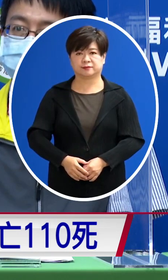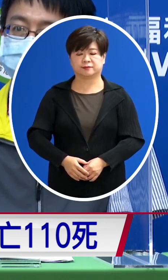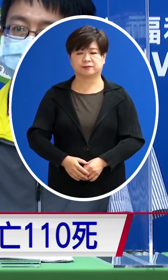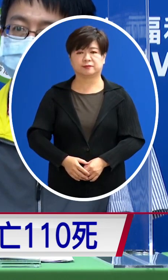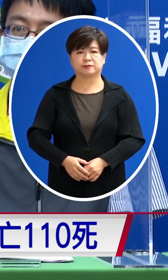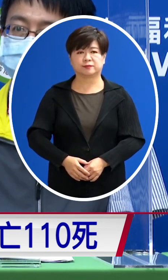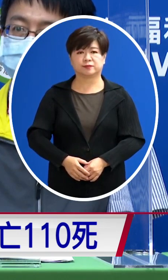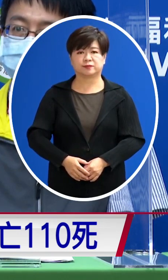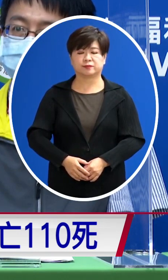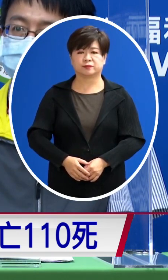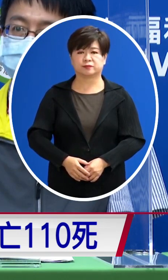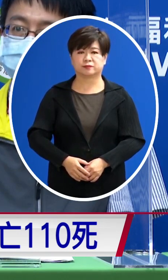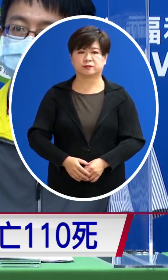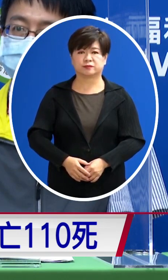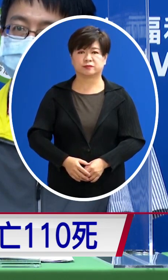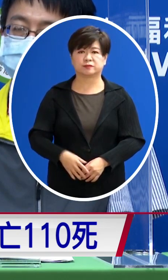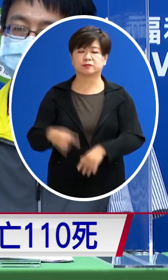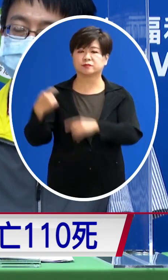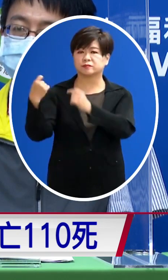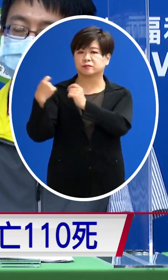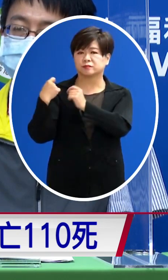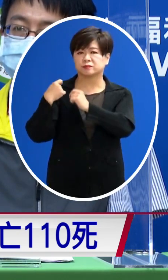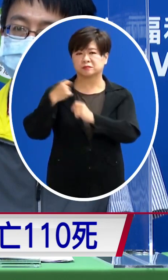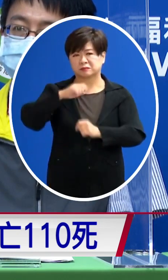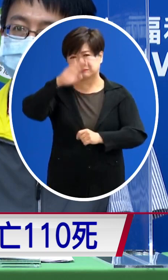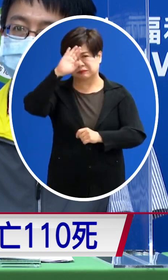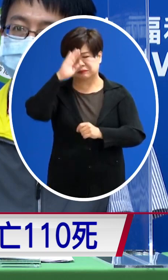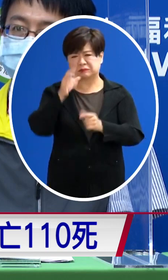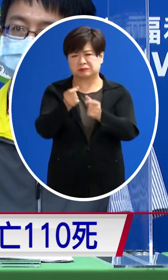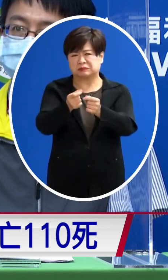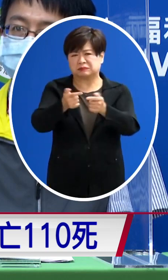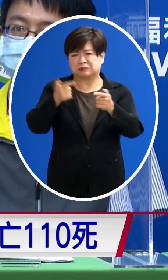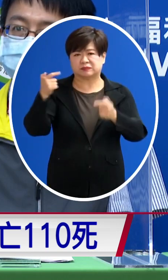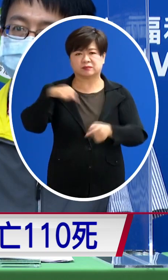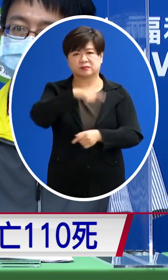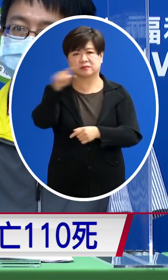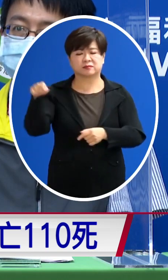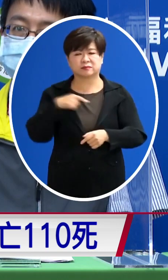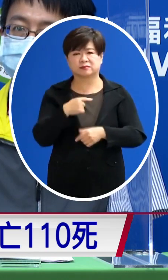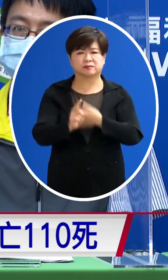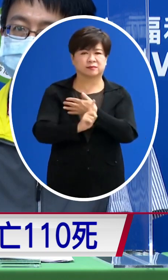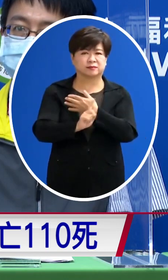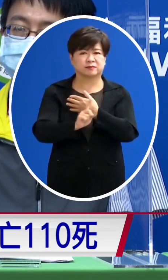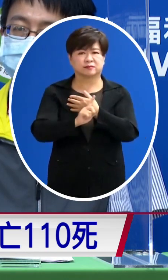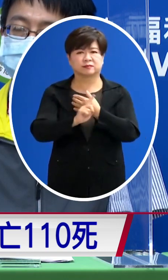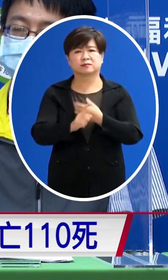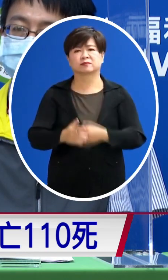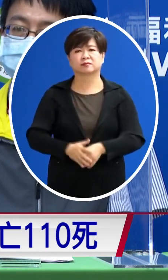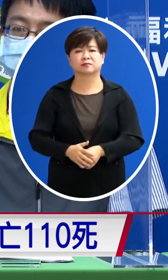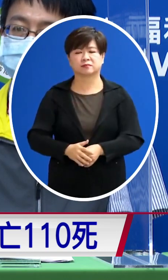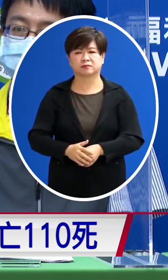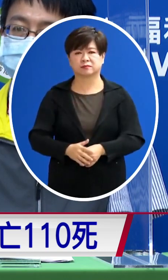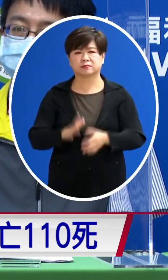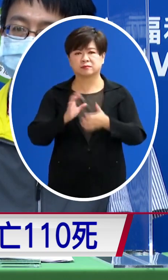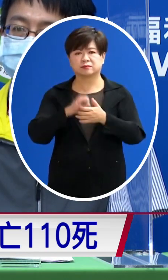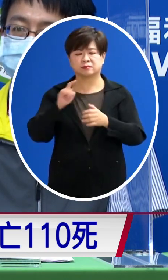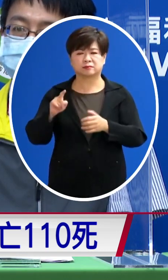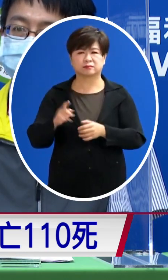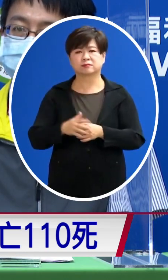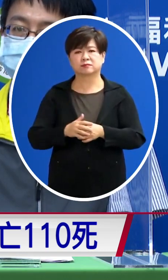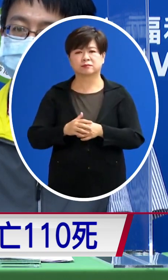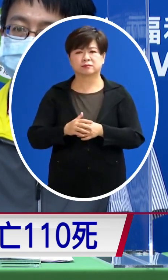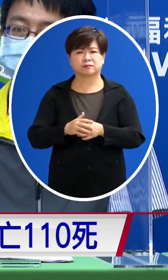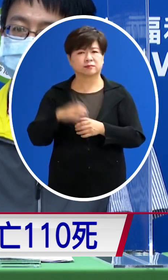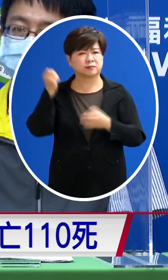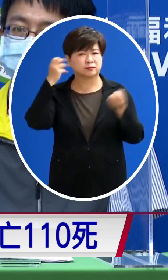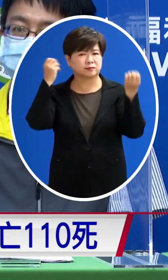那进来大家在哈，在这个疫情紧张的时候，当然 PPE 的消耗，哈，都会很快。好 ，PPE 效果会很快。